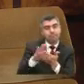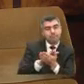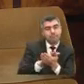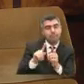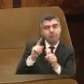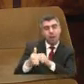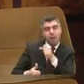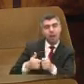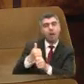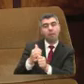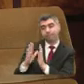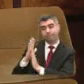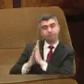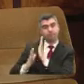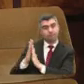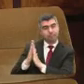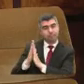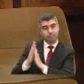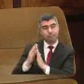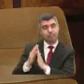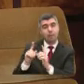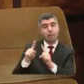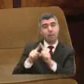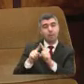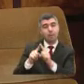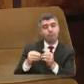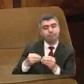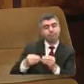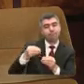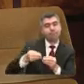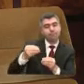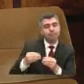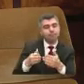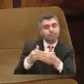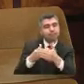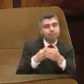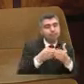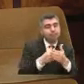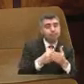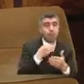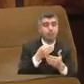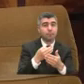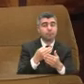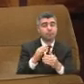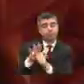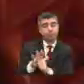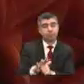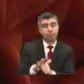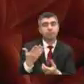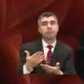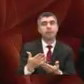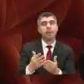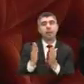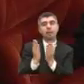الأخيرة، مما أعاق كثيرا منظومة المناهج وشكل حيفا بالنسبة للتلاميذ في نفس المدينة. الغريب